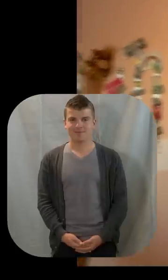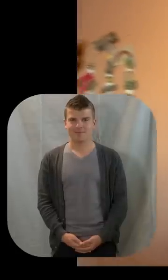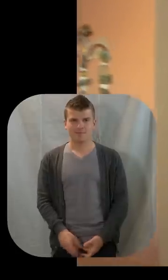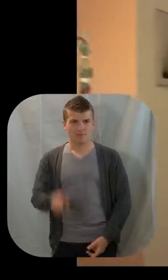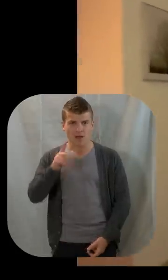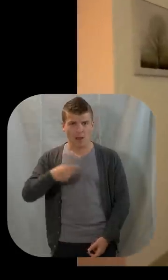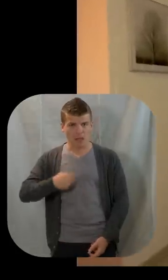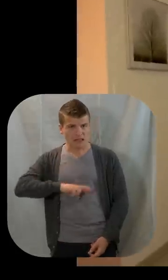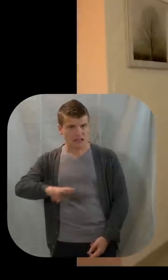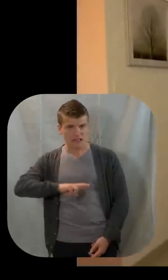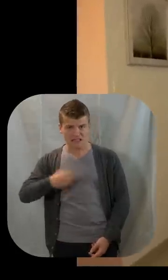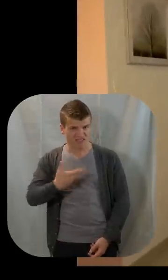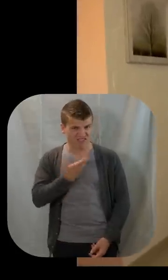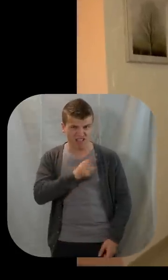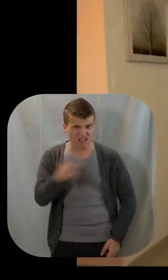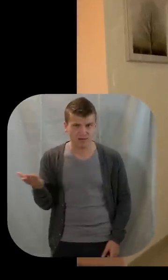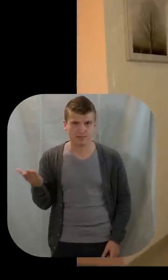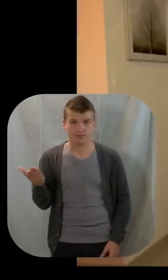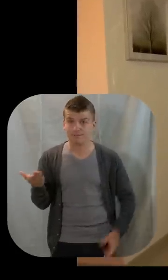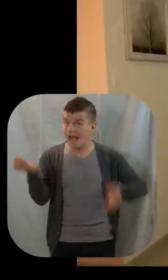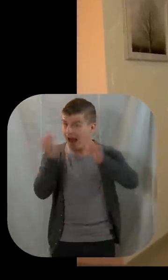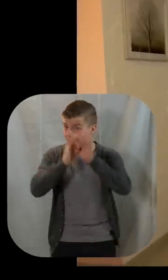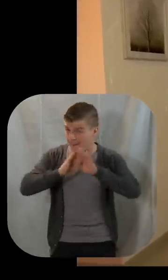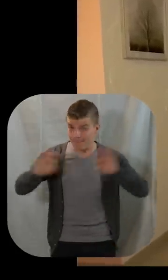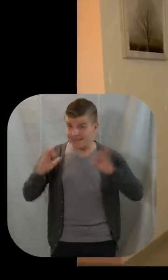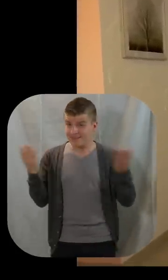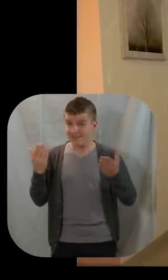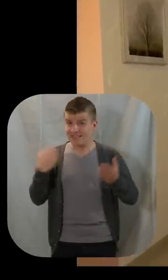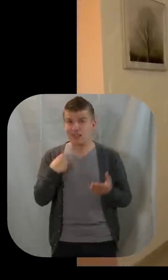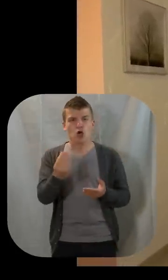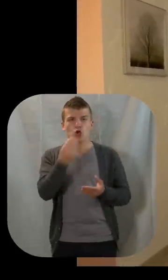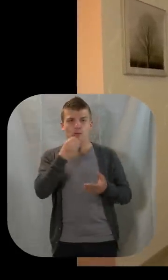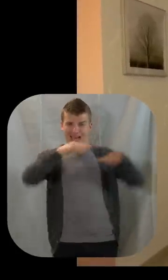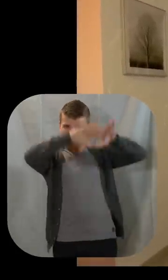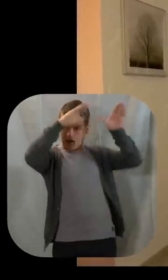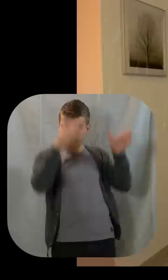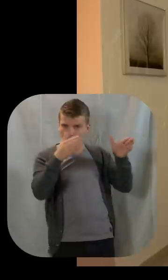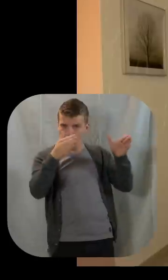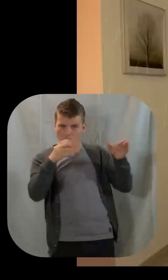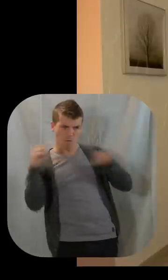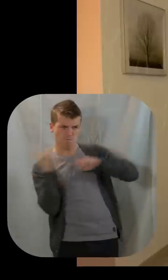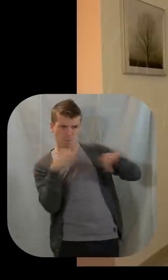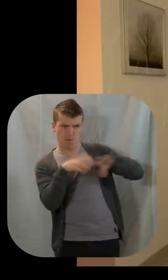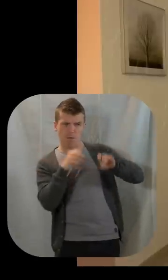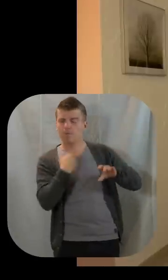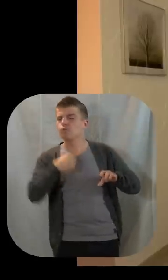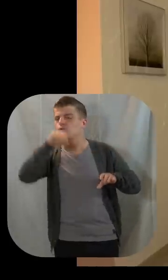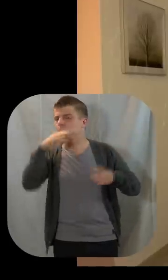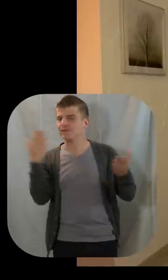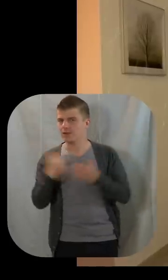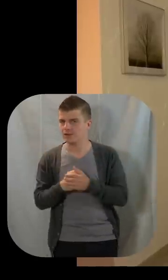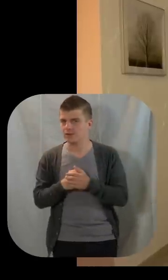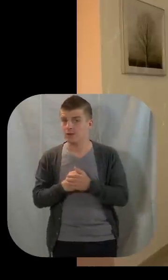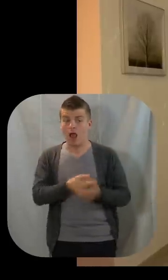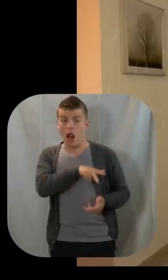Aber hungern will ich ja auch nicht. Am besten fülle ich meine Speisekammer mit Sachen, die ich sowieso gerne esse. Da bleibt nichts